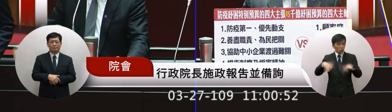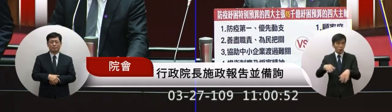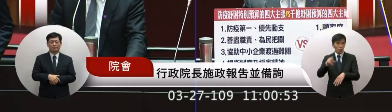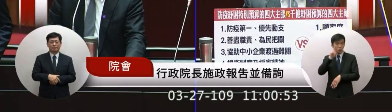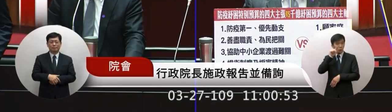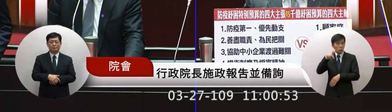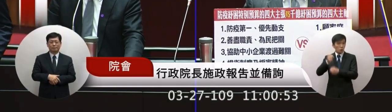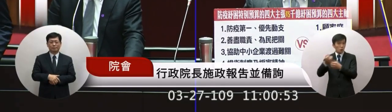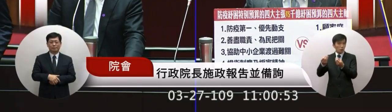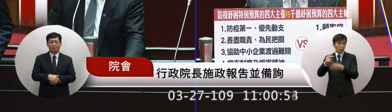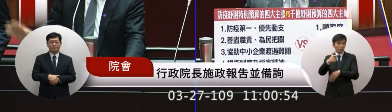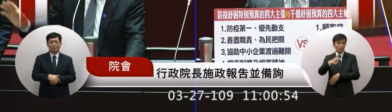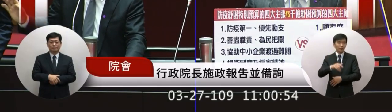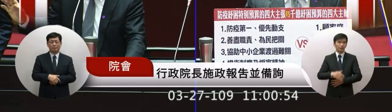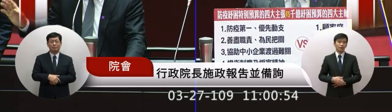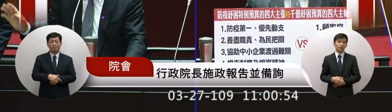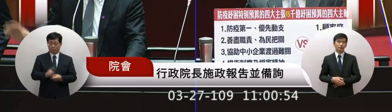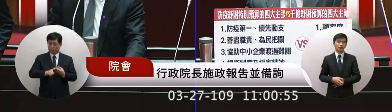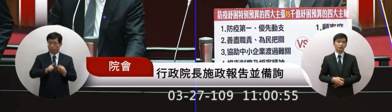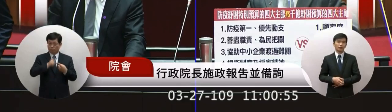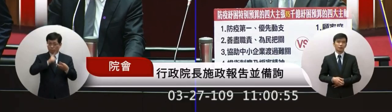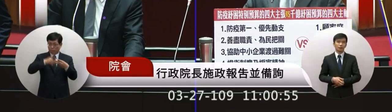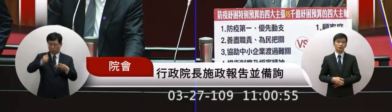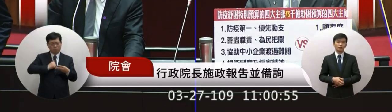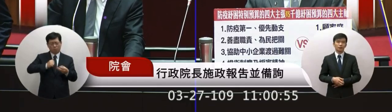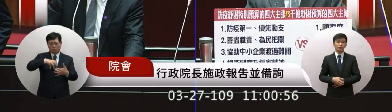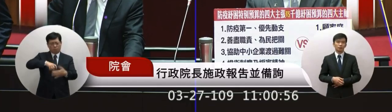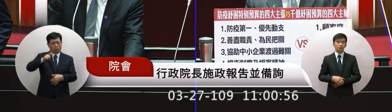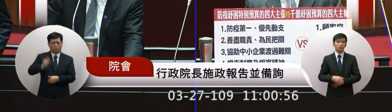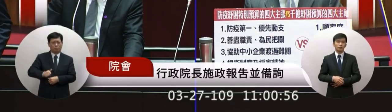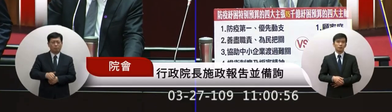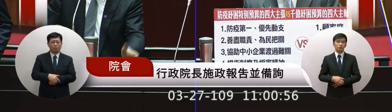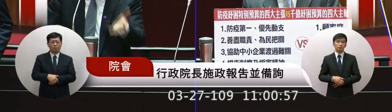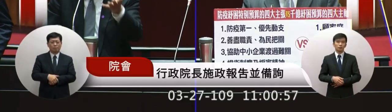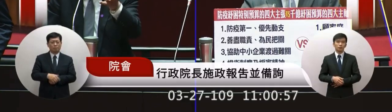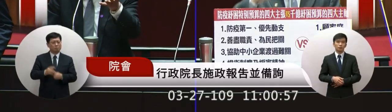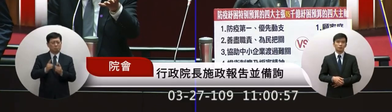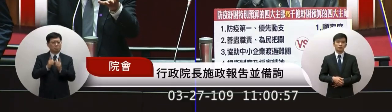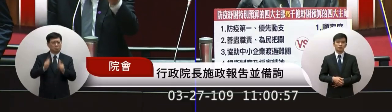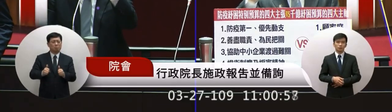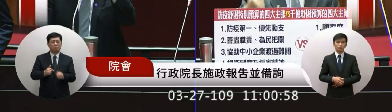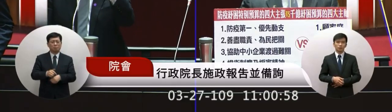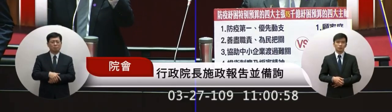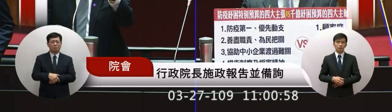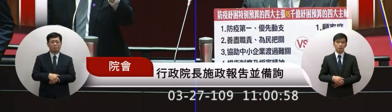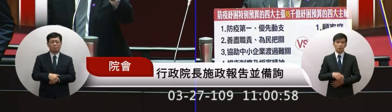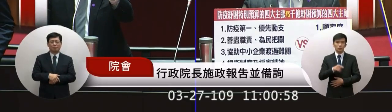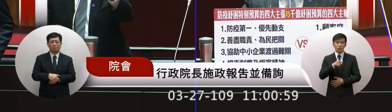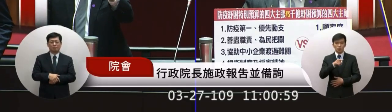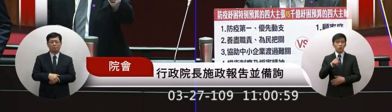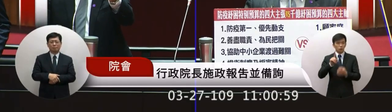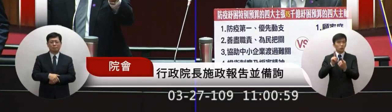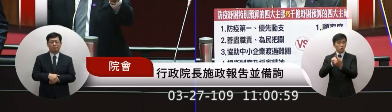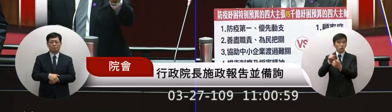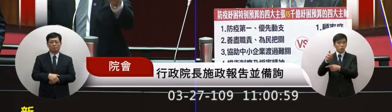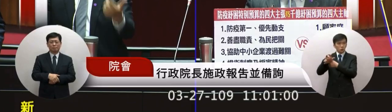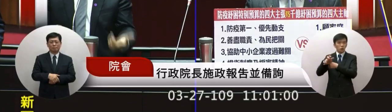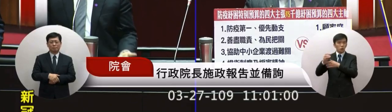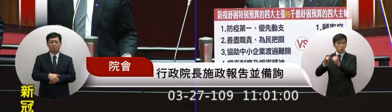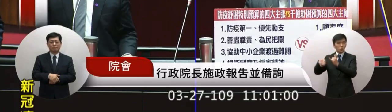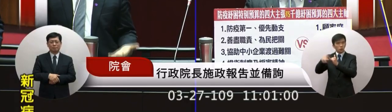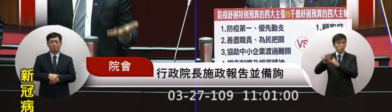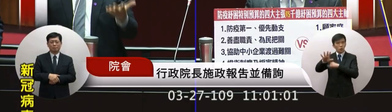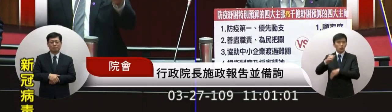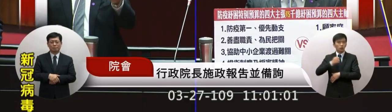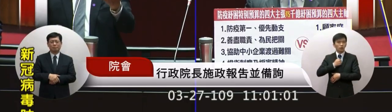是我袂使人讲一下安尼尔咧。 伊个主意足内行个啦。 感谢委员。 咱伊就讲伊顾着农民，我嘛听咧，我也